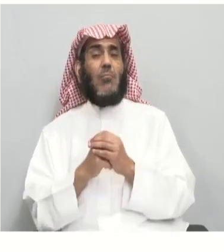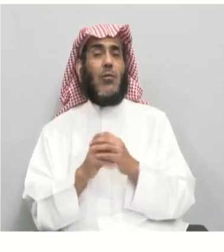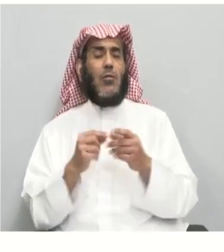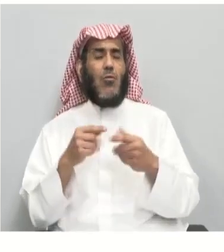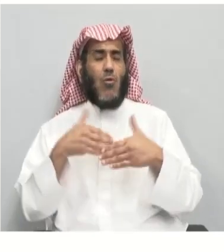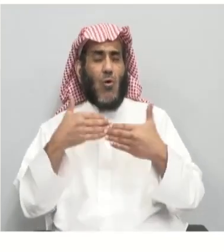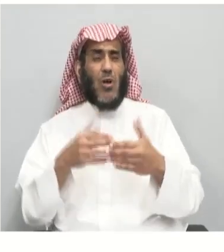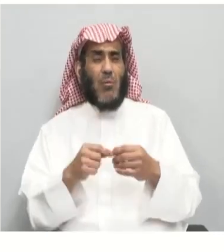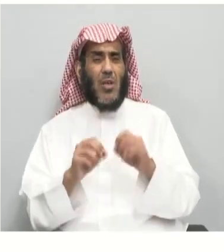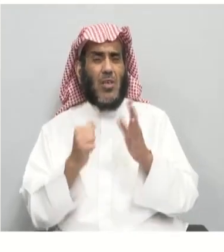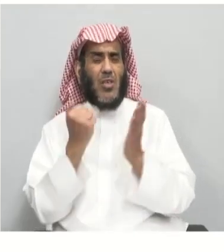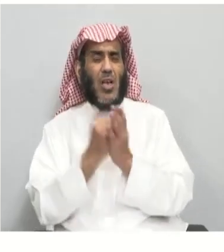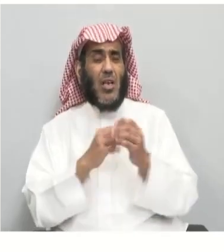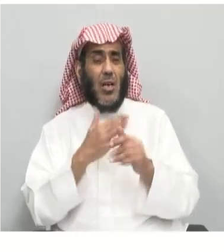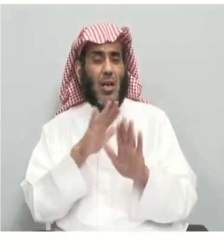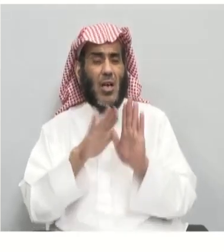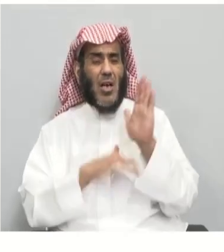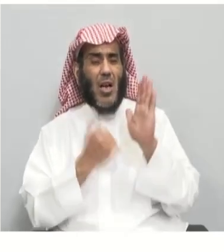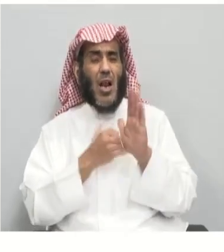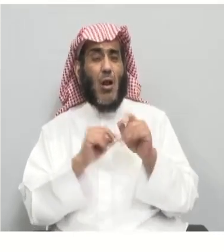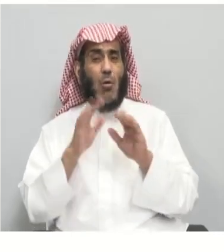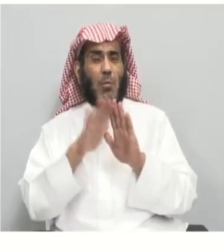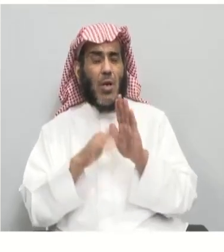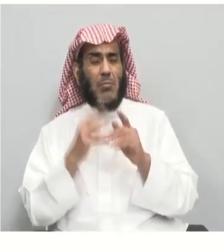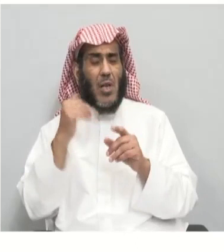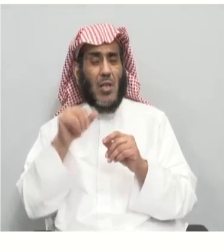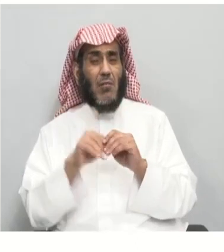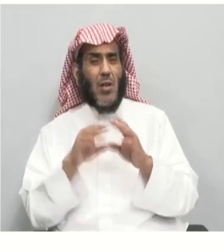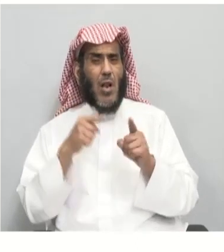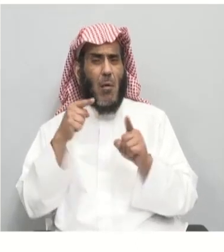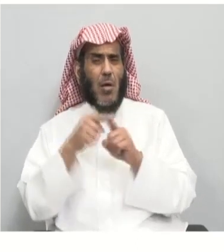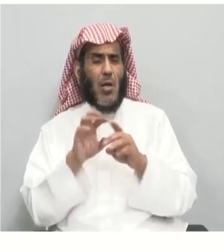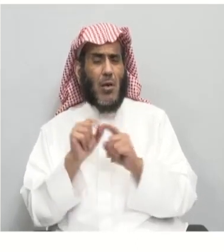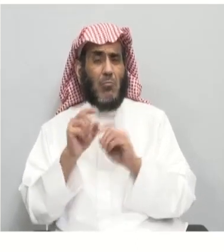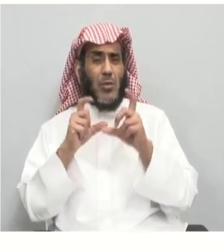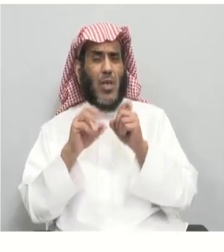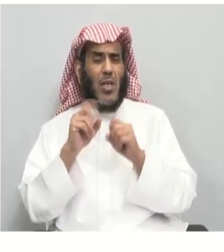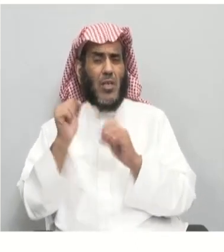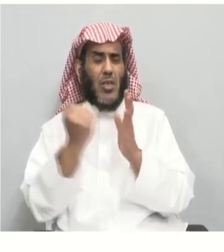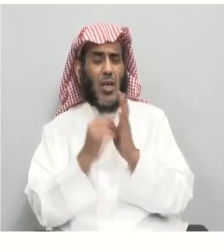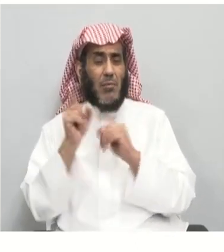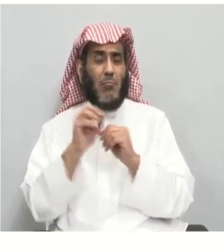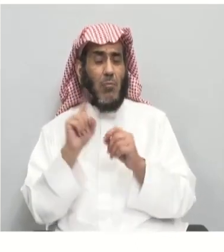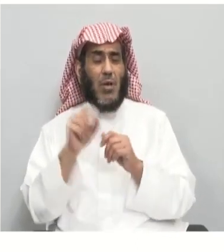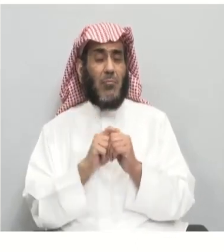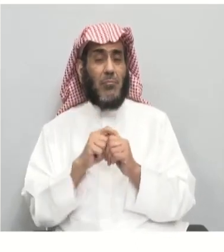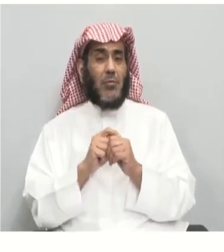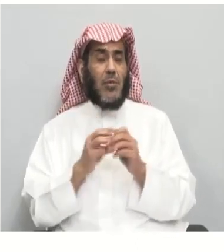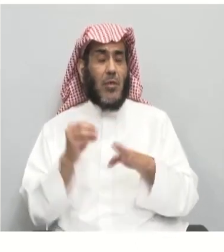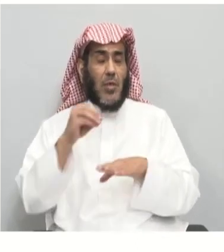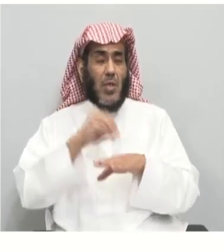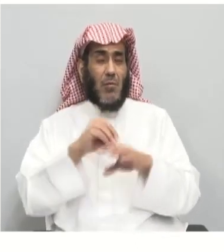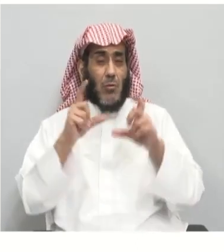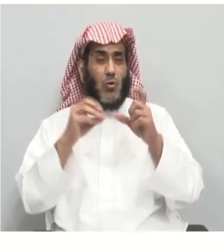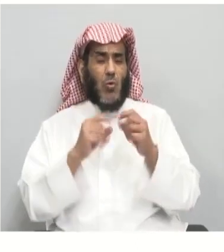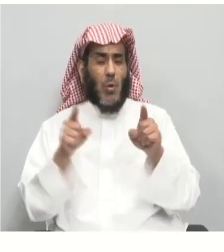واكمال شعار البرنامج هل تعرف الى ما يرمز هذا الشعار باء اضافه